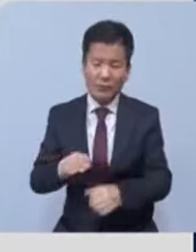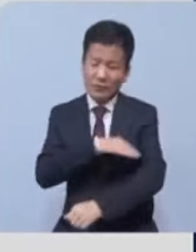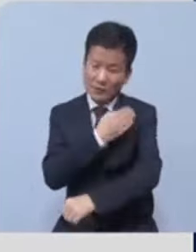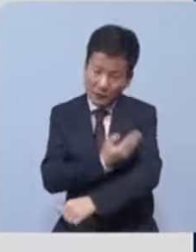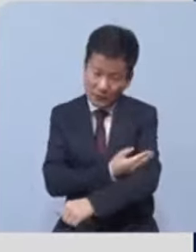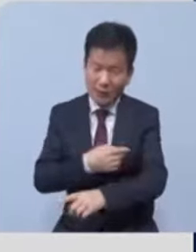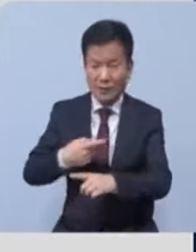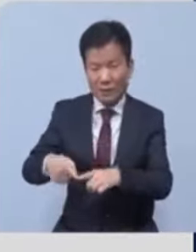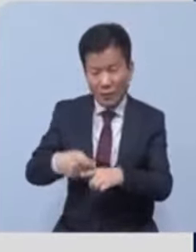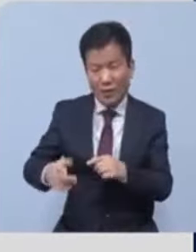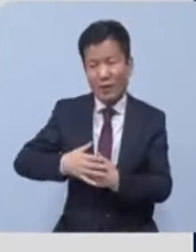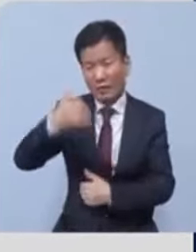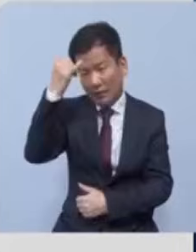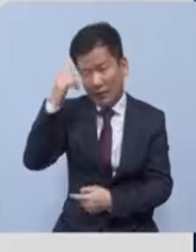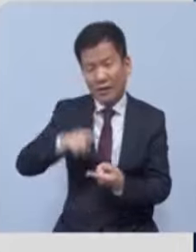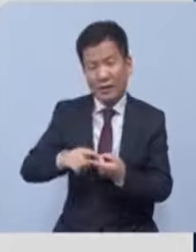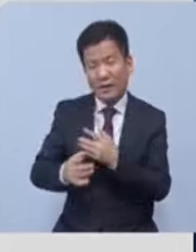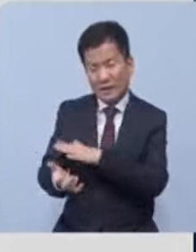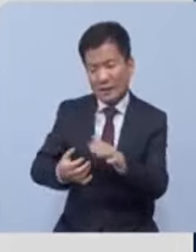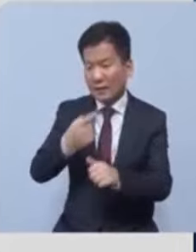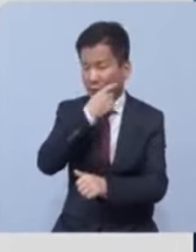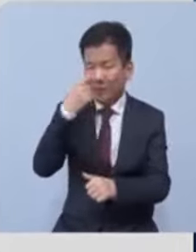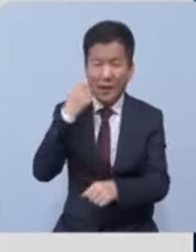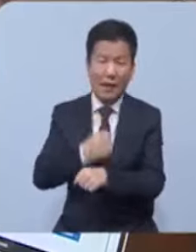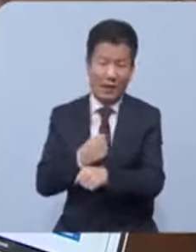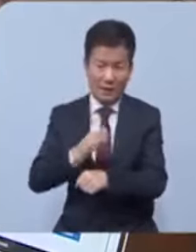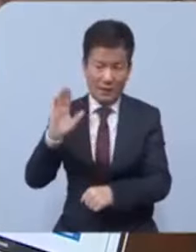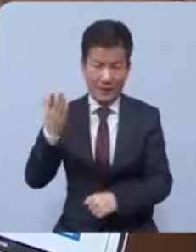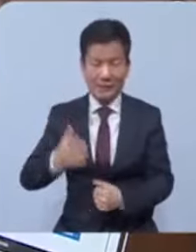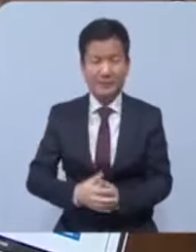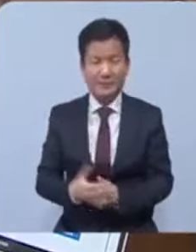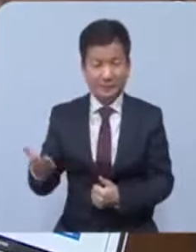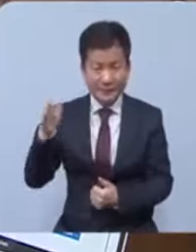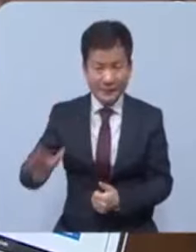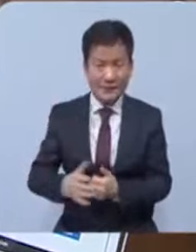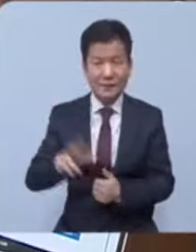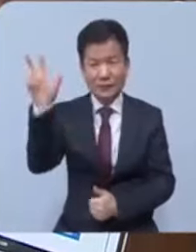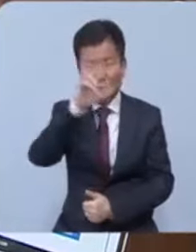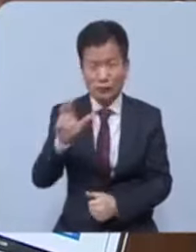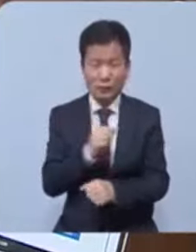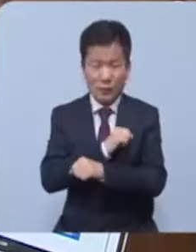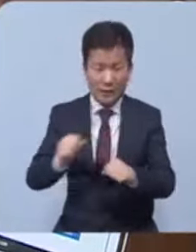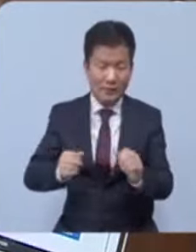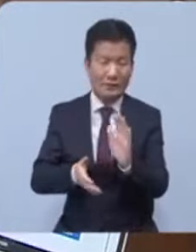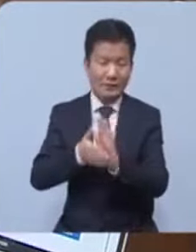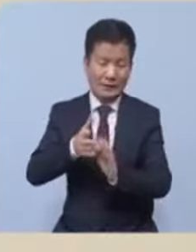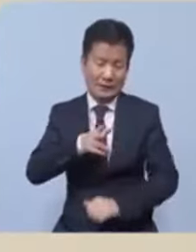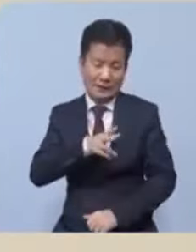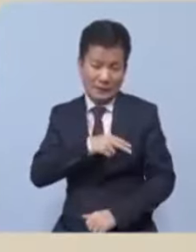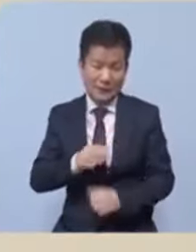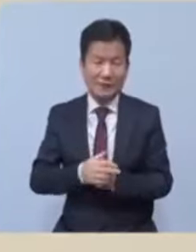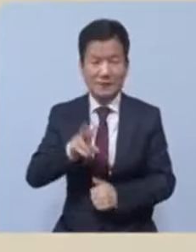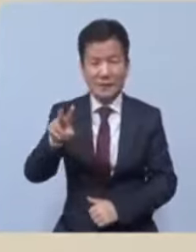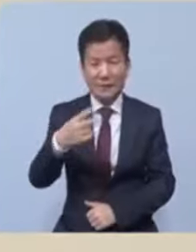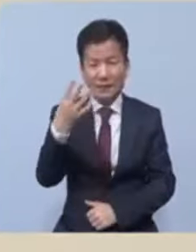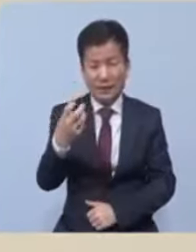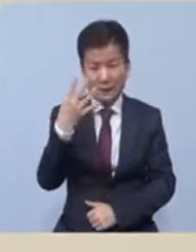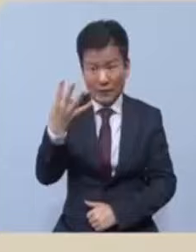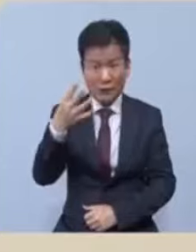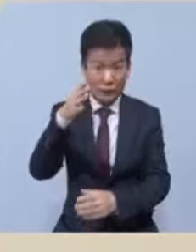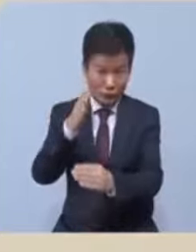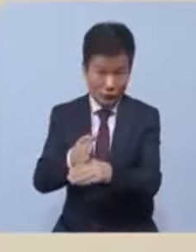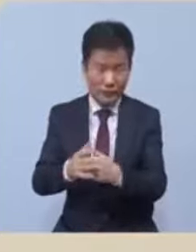수행력과 자질, 도덕성 등을 사전에 검증할 수 있습니다. 하지만 전국 광역 기초의회 243곳